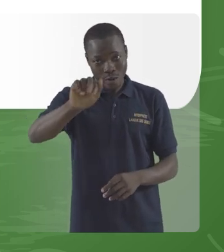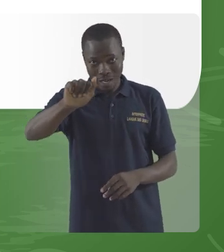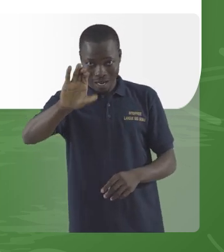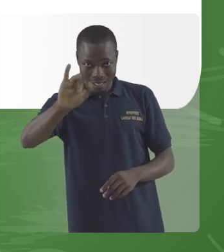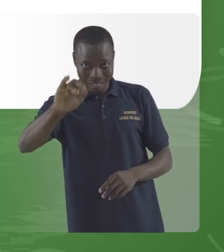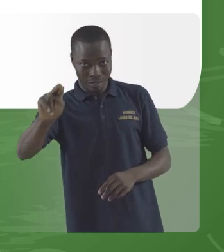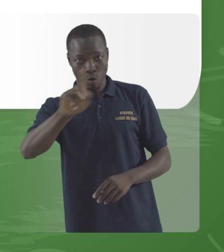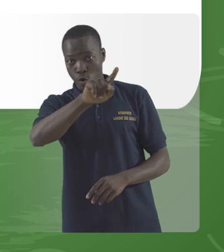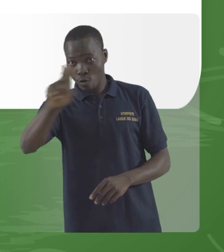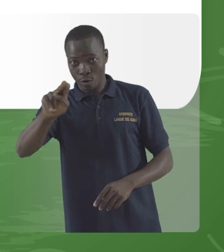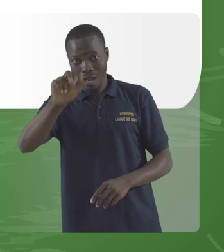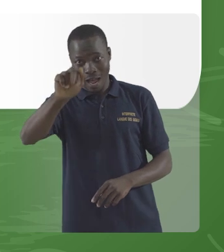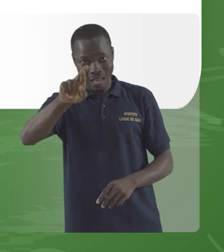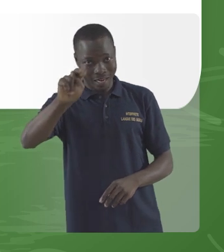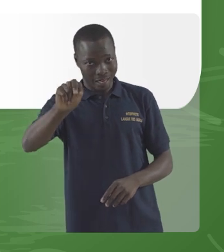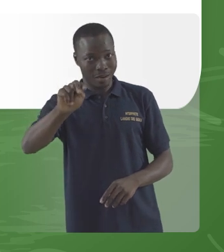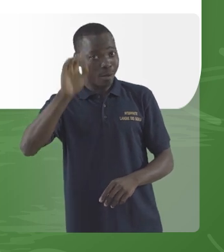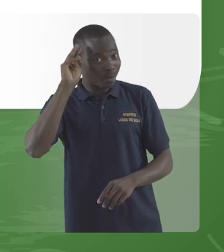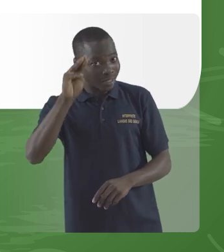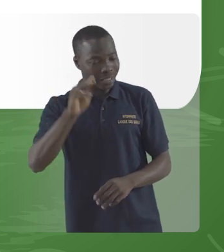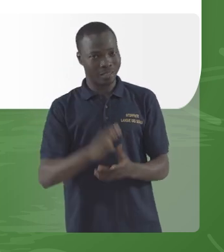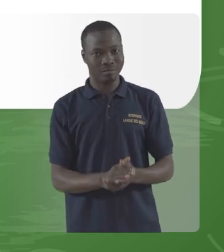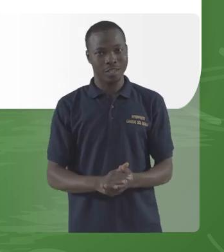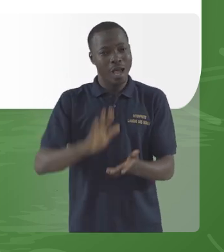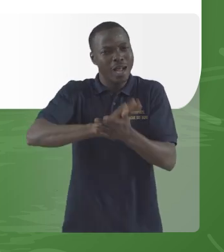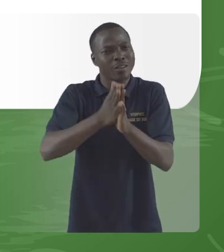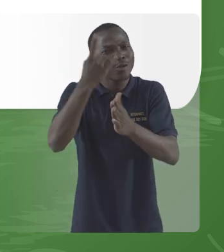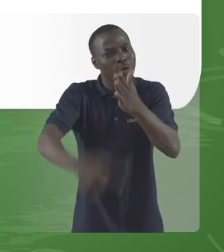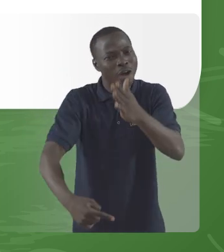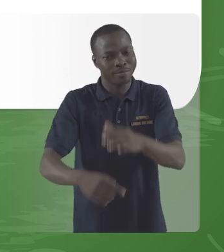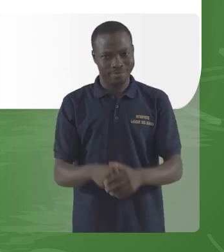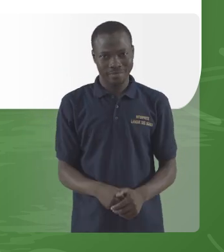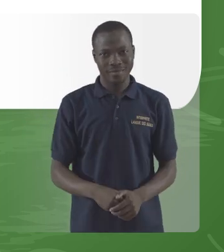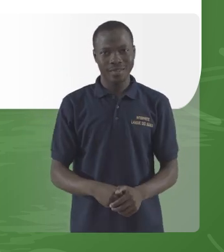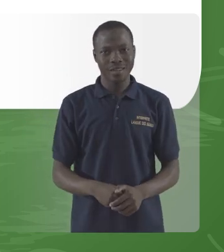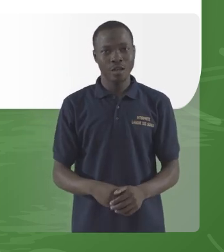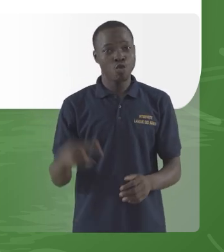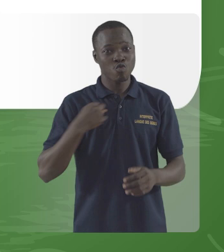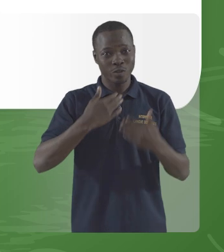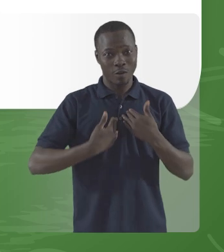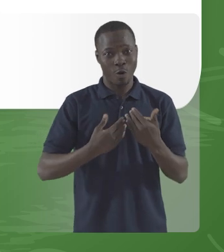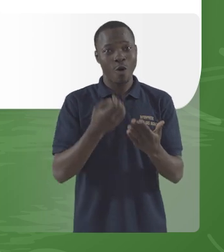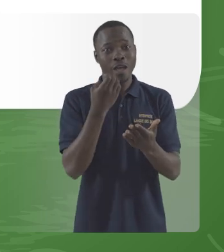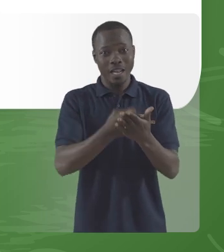messager. Ce qui donne la molécule suivante.